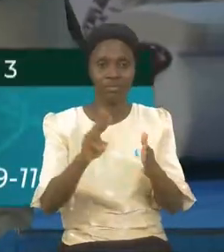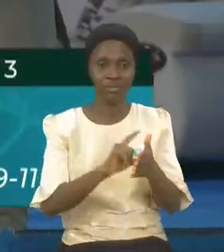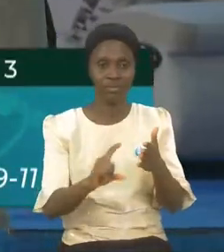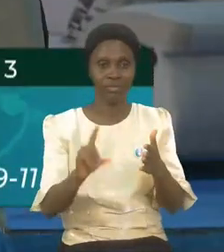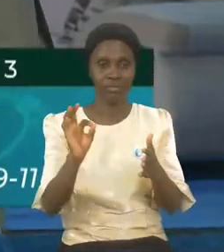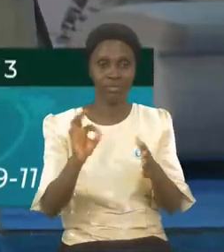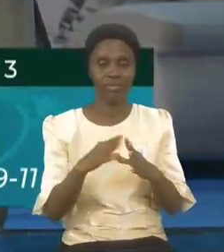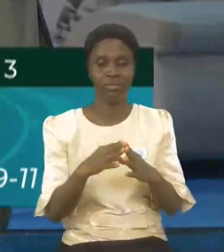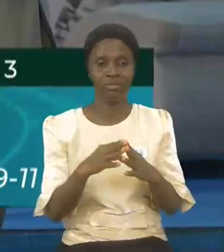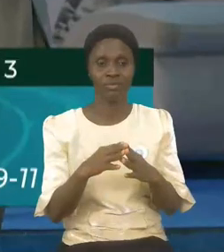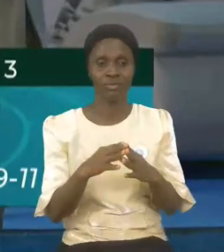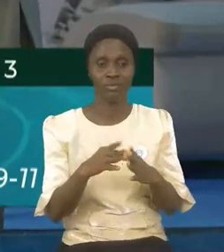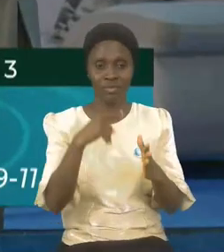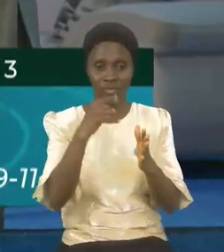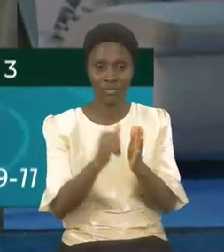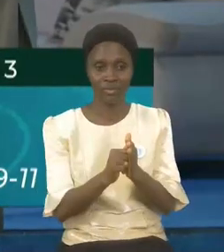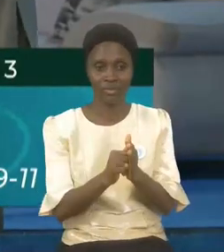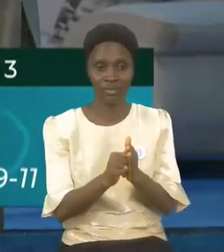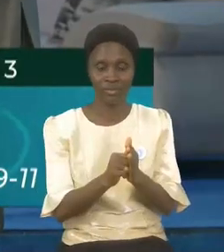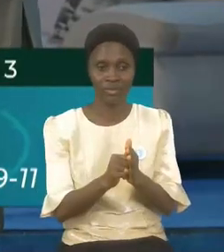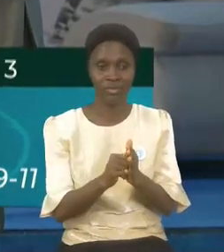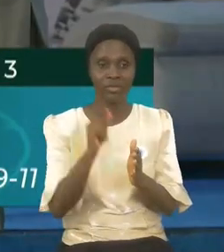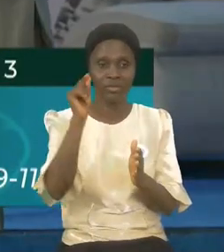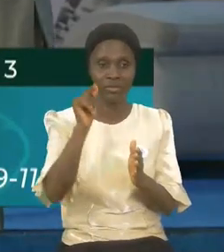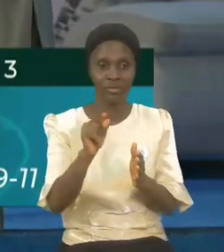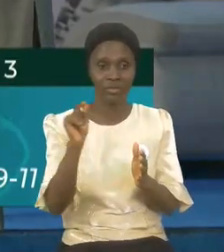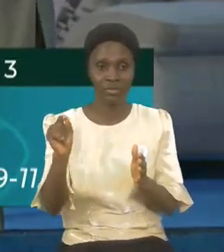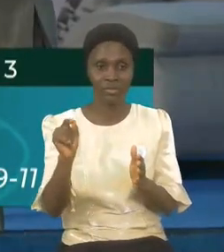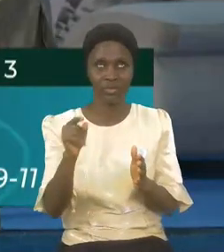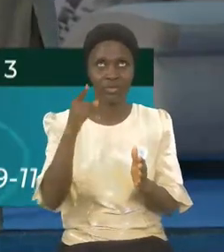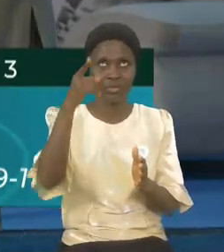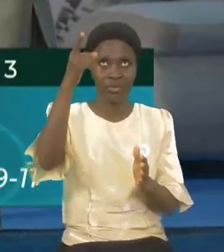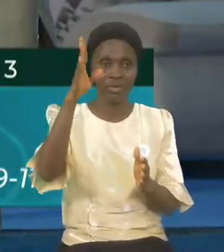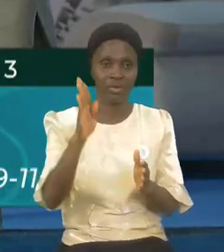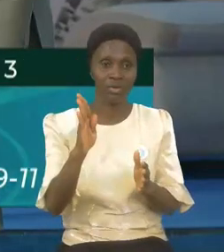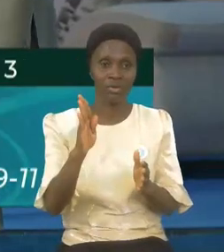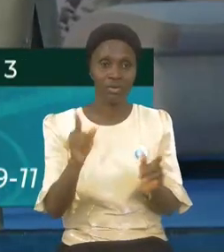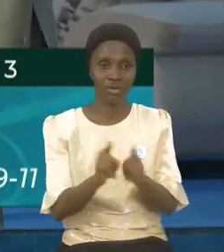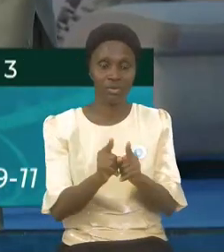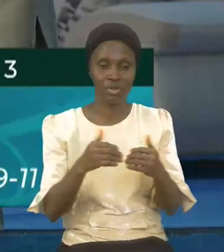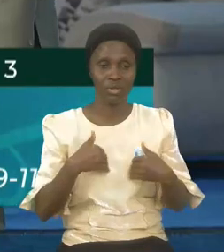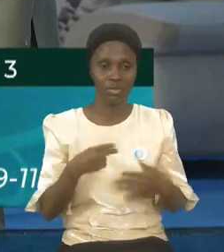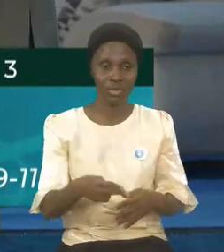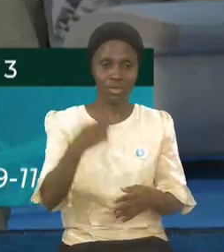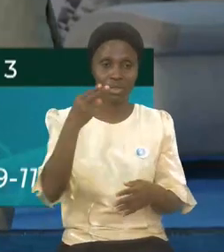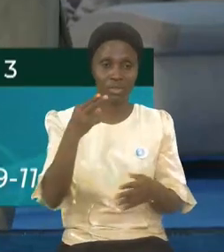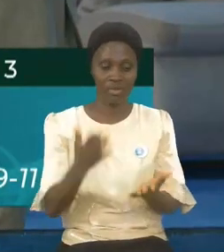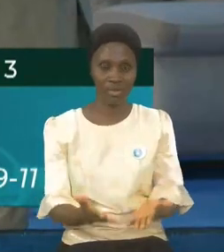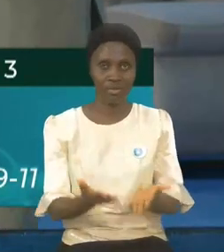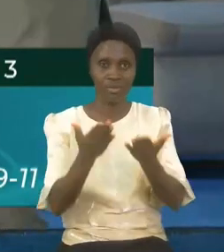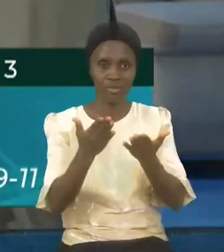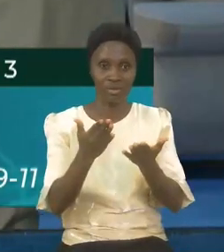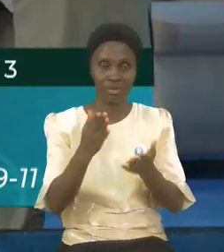Nous lisons le verset 9. Philippiens 2, 9. C'est pourquoi aussi Dieu l'a